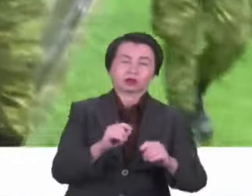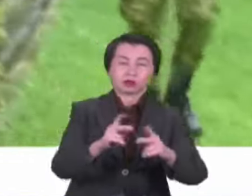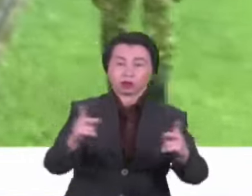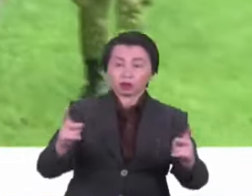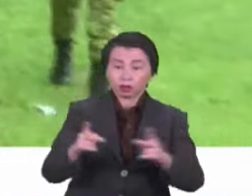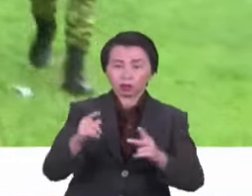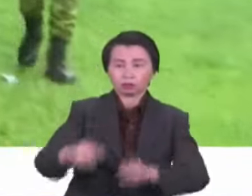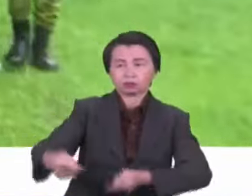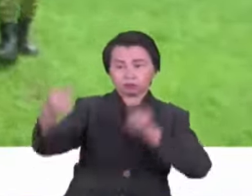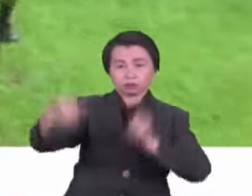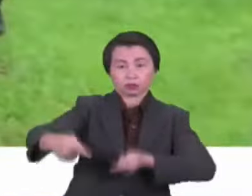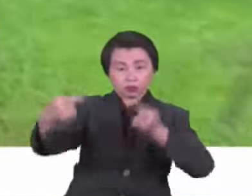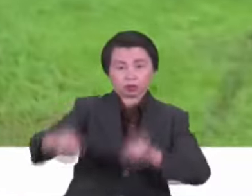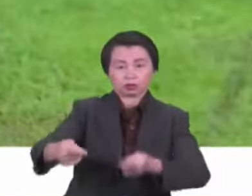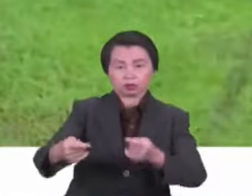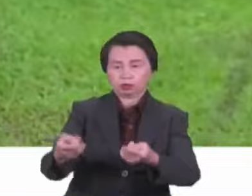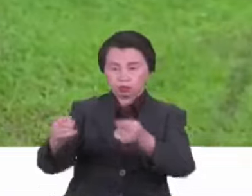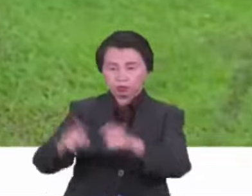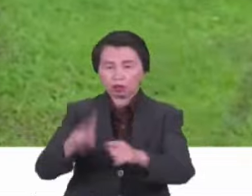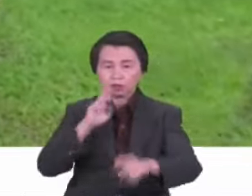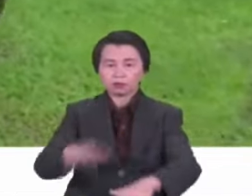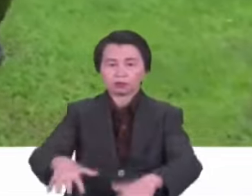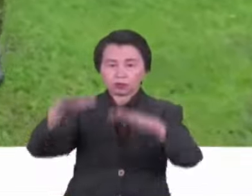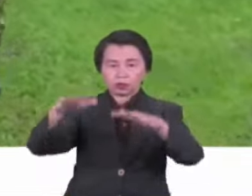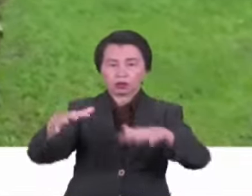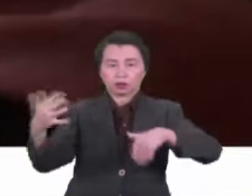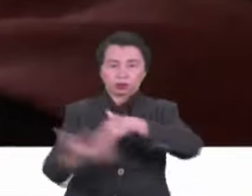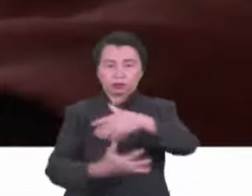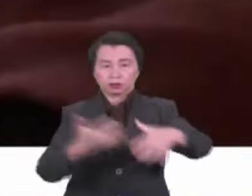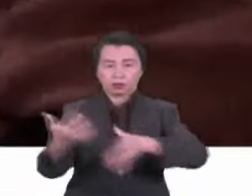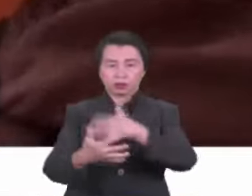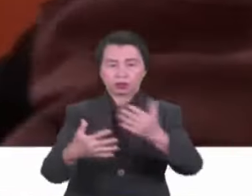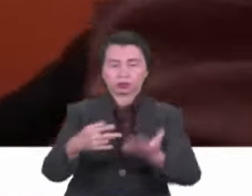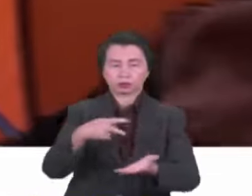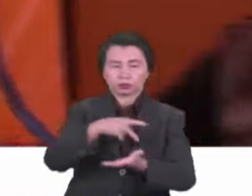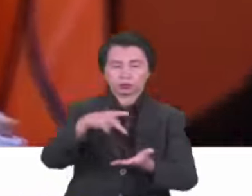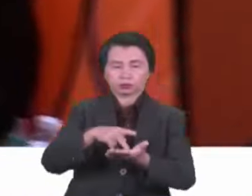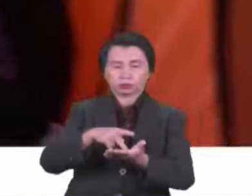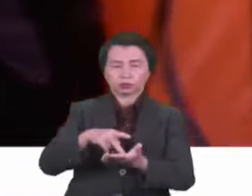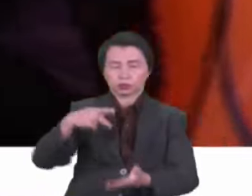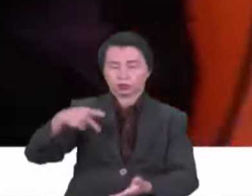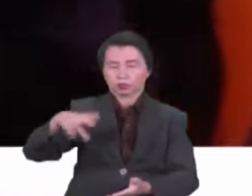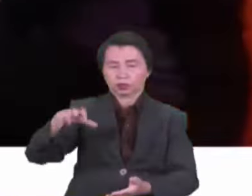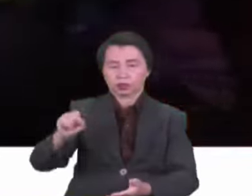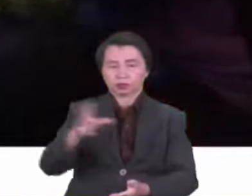yang ditandingi ketika ini dilanda banjir. Menyantuni penduduk terjejas banjir di Pusat Pembinaan Sementara